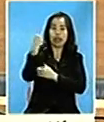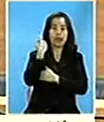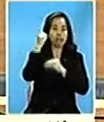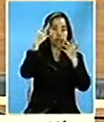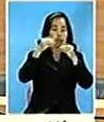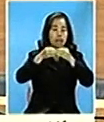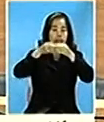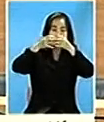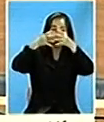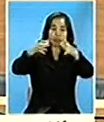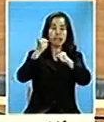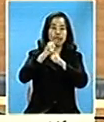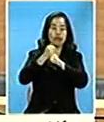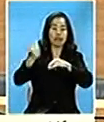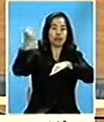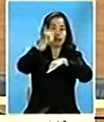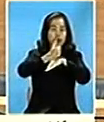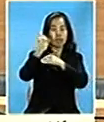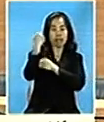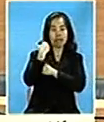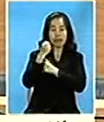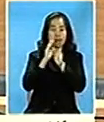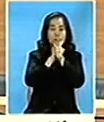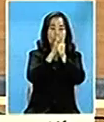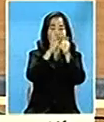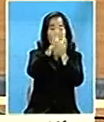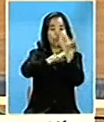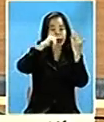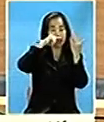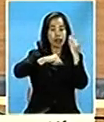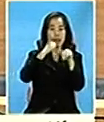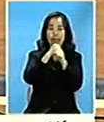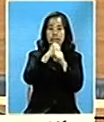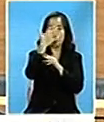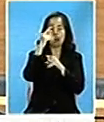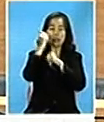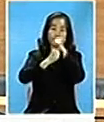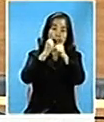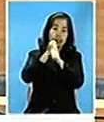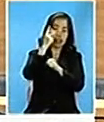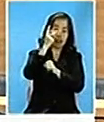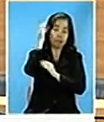ตได้ยังไงเขาจะขึ้นมาเป็นกำลังที่สำคัญให้กับเราได้ยังไงซึ่งในอีก3ปีข้างหน้า